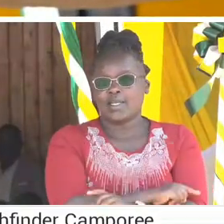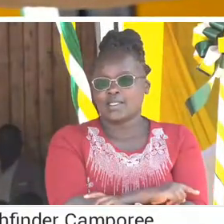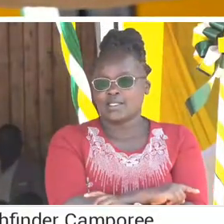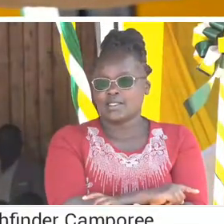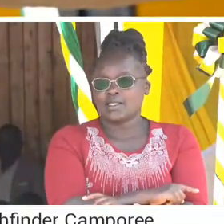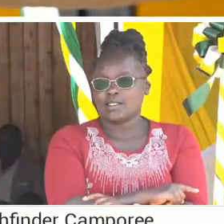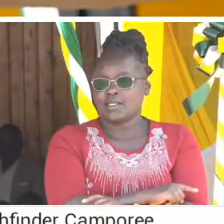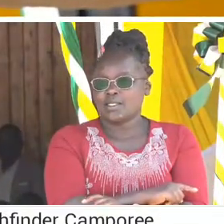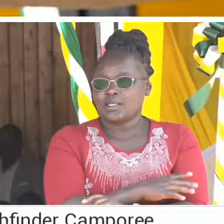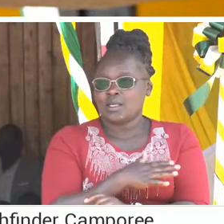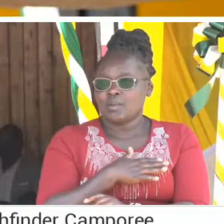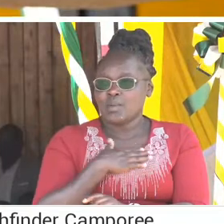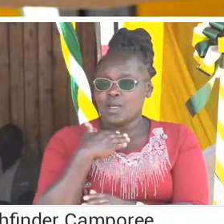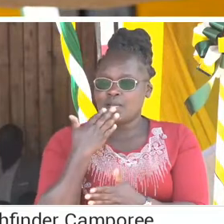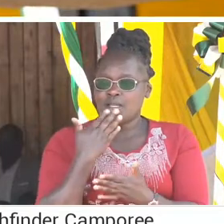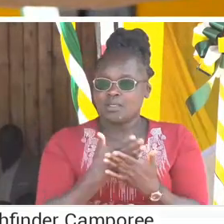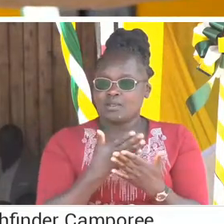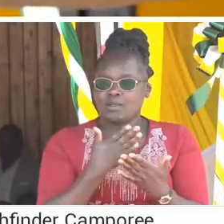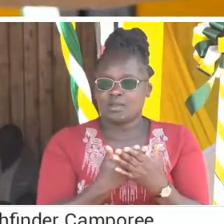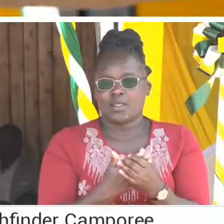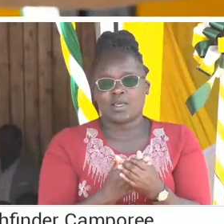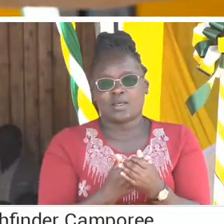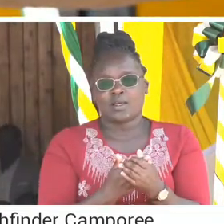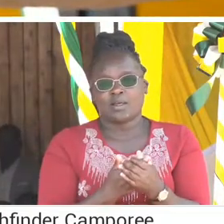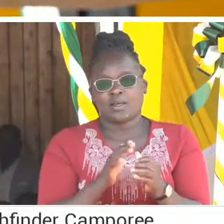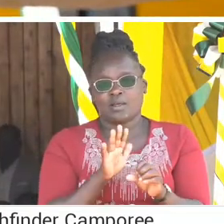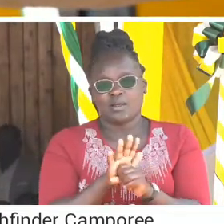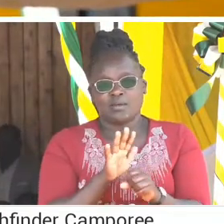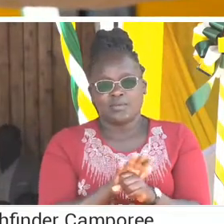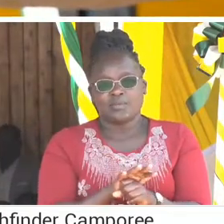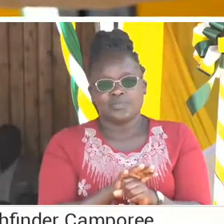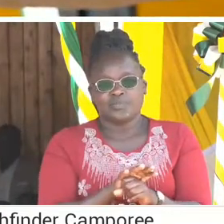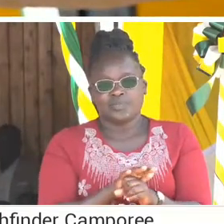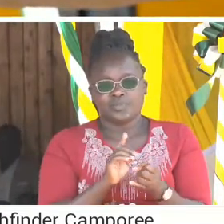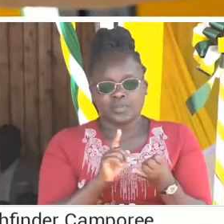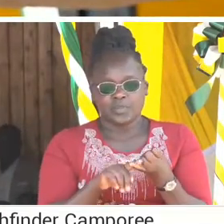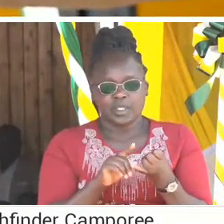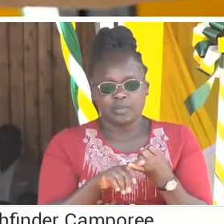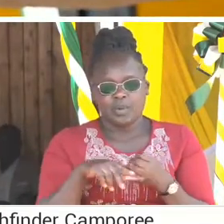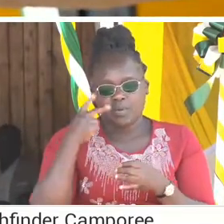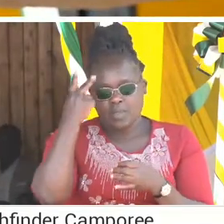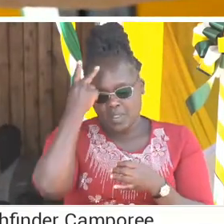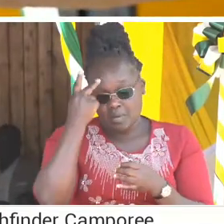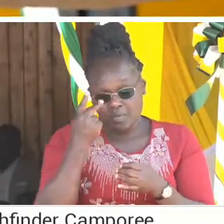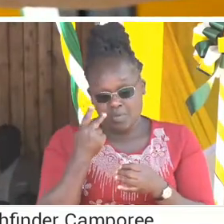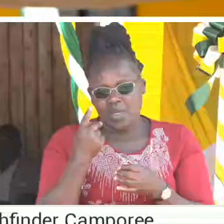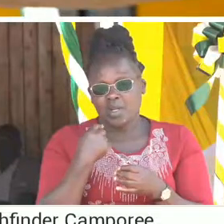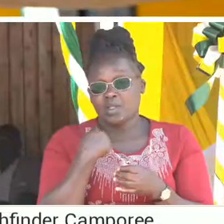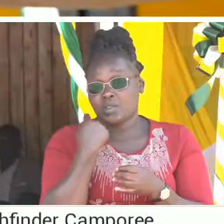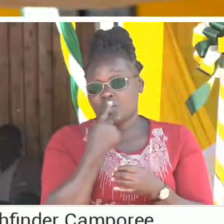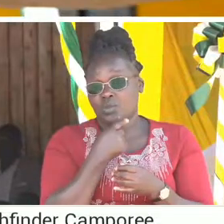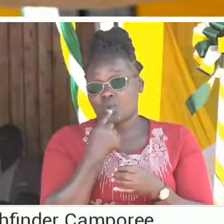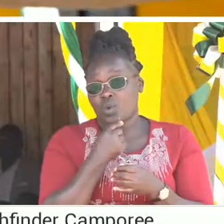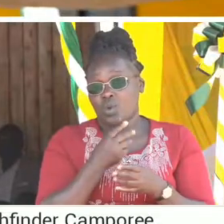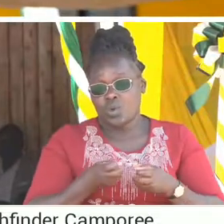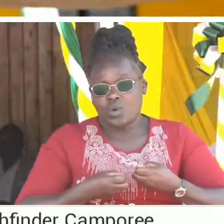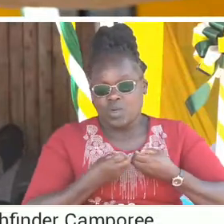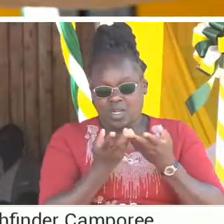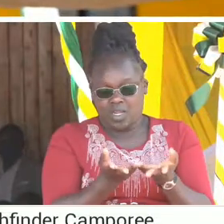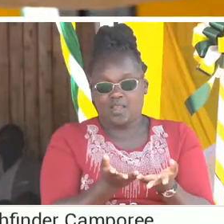Kushukuru wasasi ambao ndio washiriki wetu, ambao mlitoa watoto